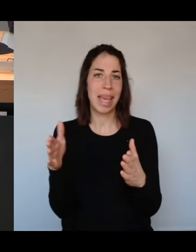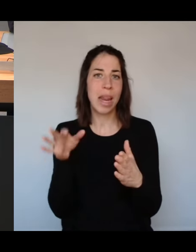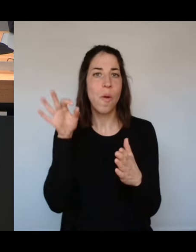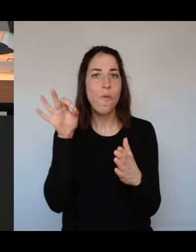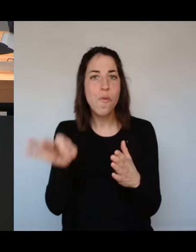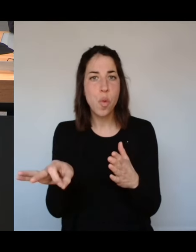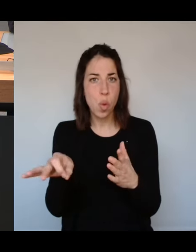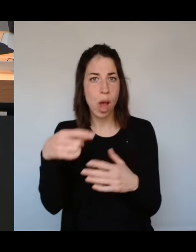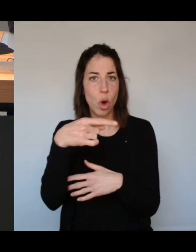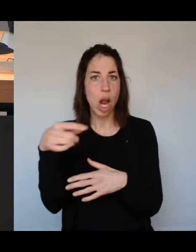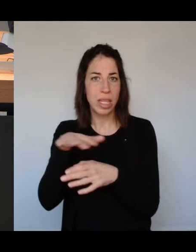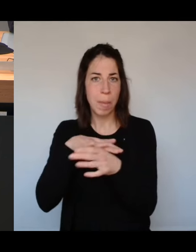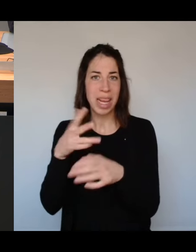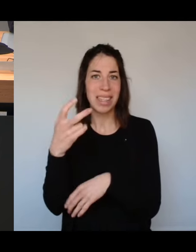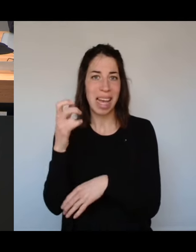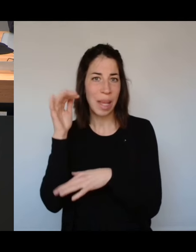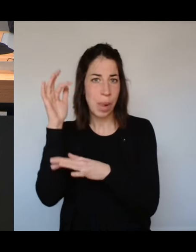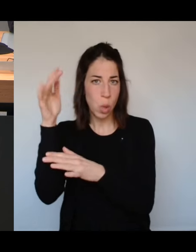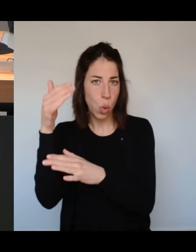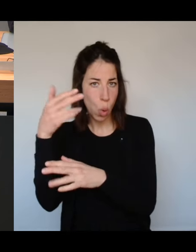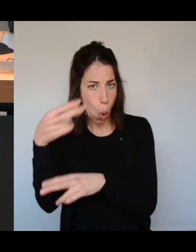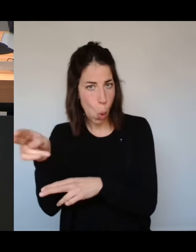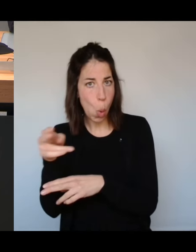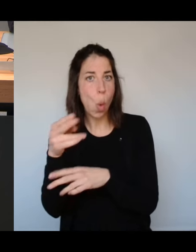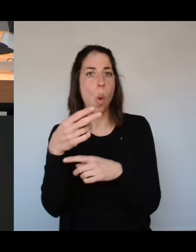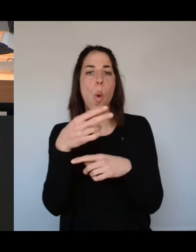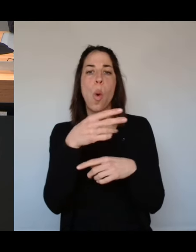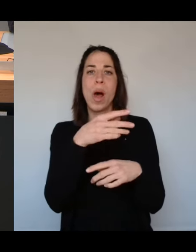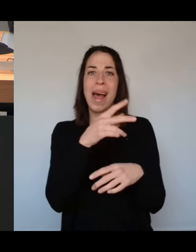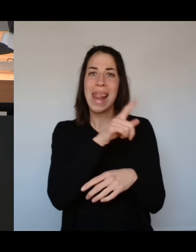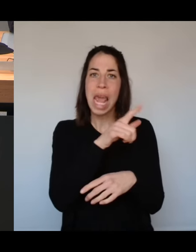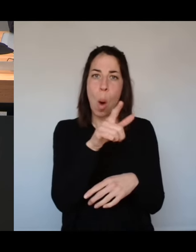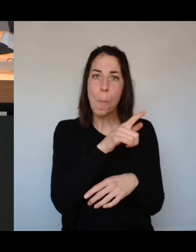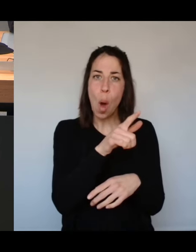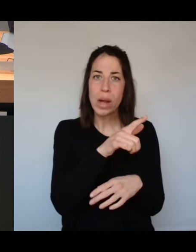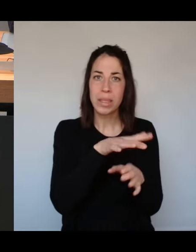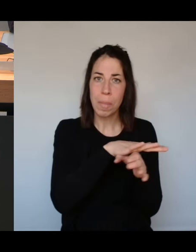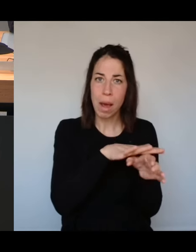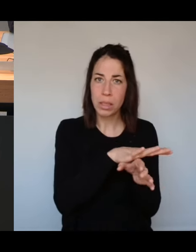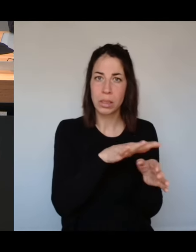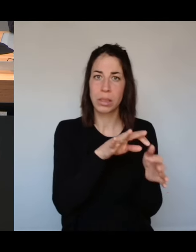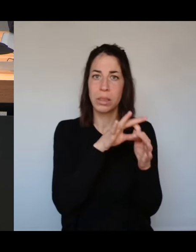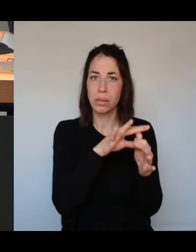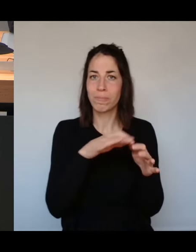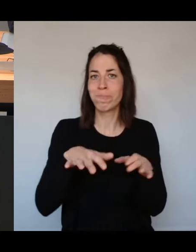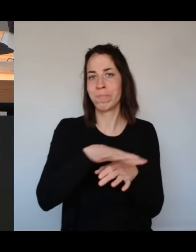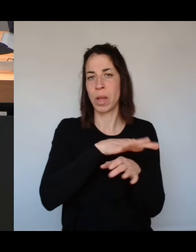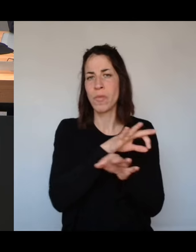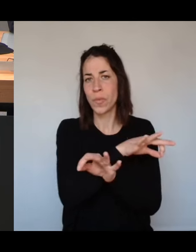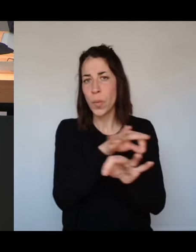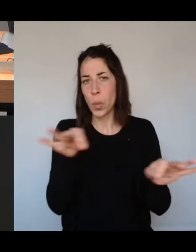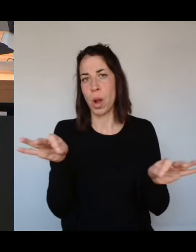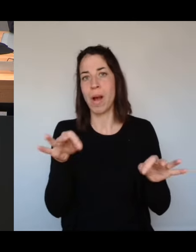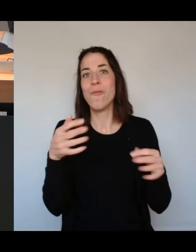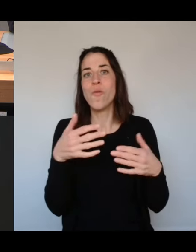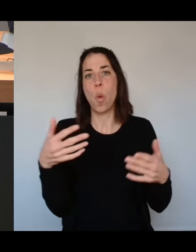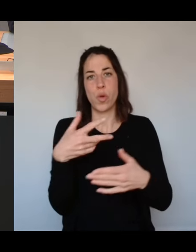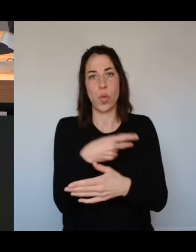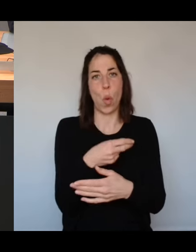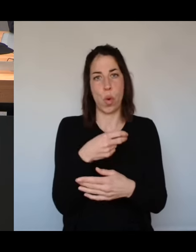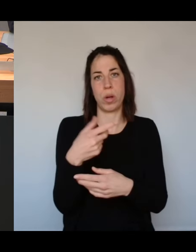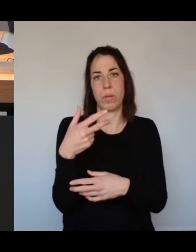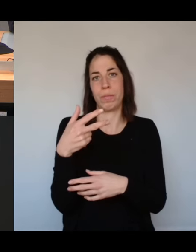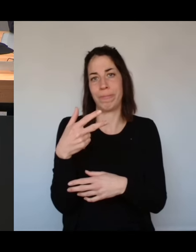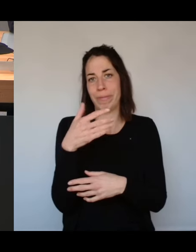Orte des Drogenhandels und des Drogenkonsums in Berlin. Und wenn wir das so machen und wenn